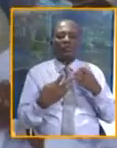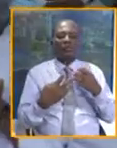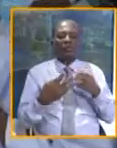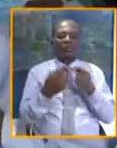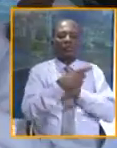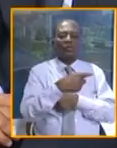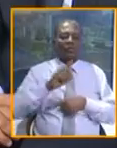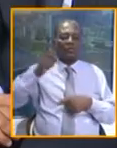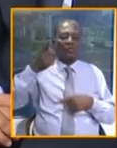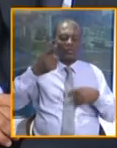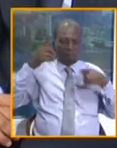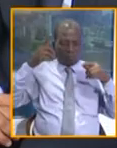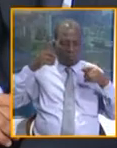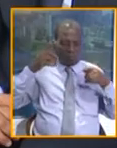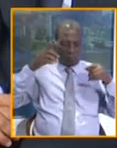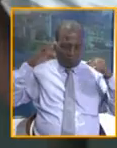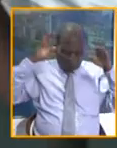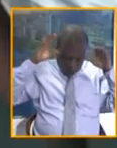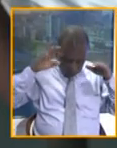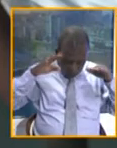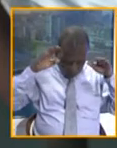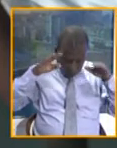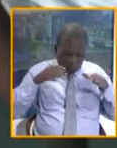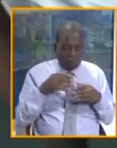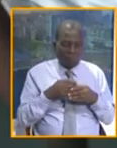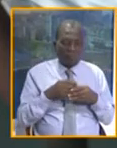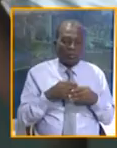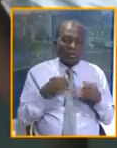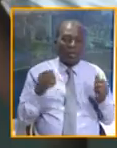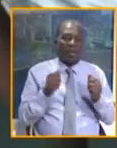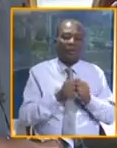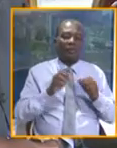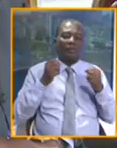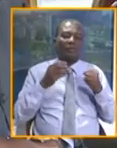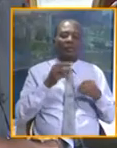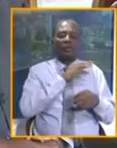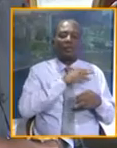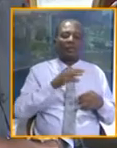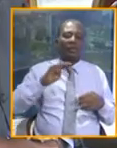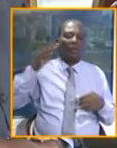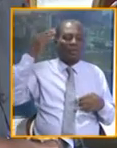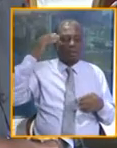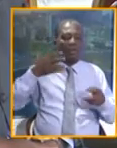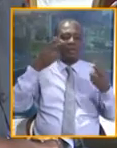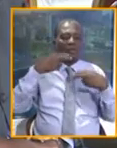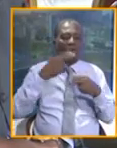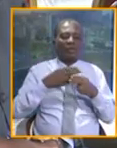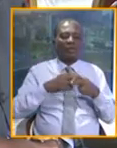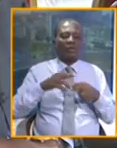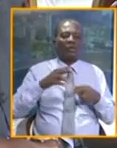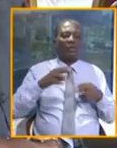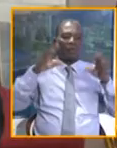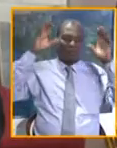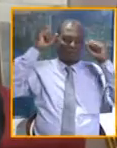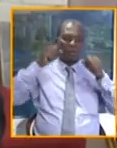Patrick Hachi était à la grande mosquée de la Riviera 2. Accompagné de plusieurs ministres, il est venu au nom du chef de l'État apporter